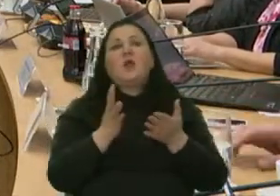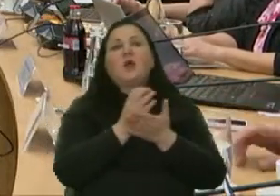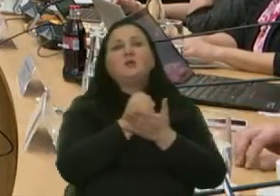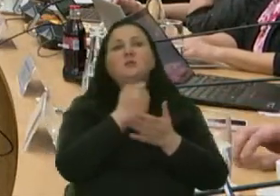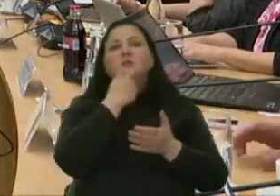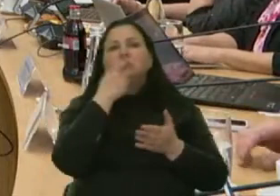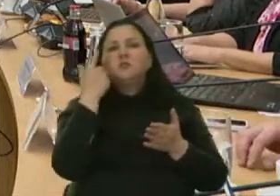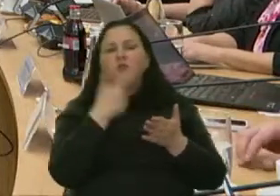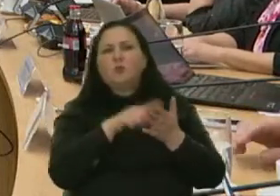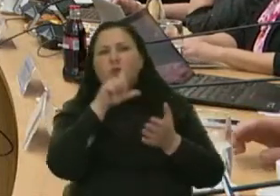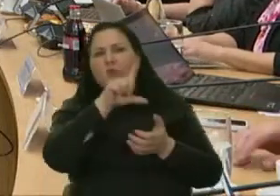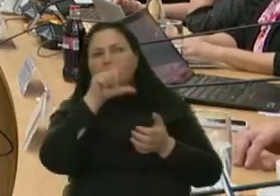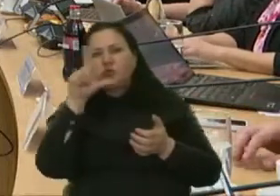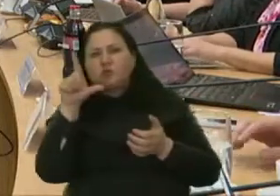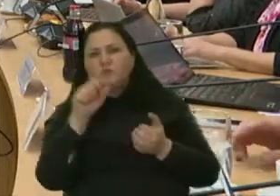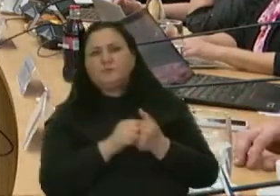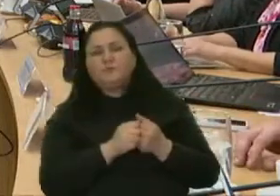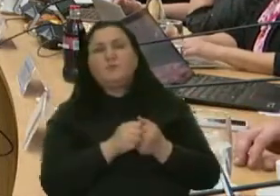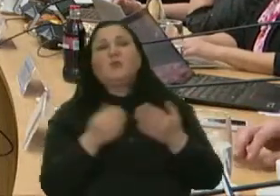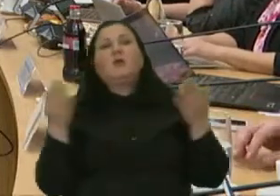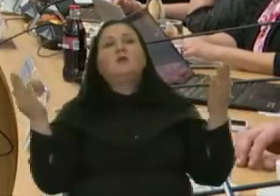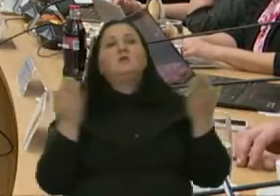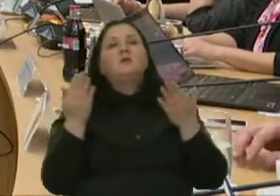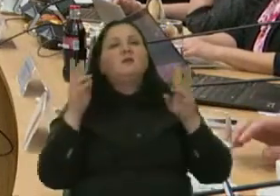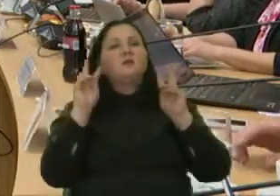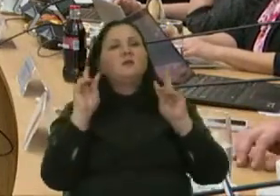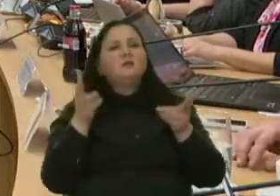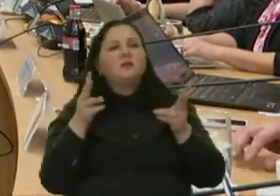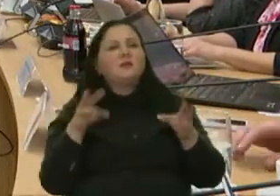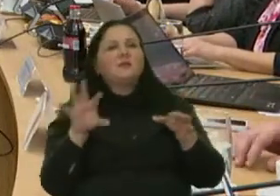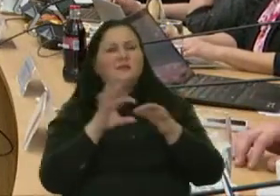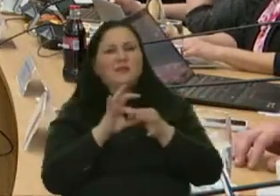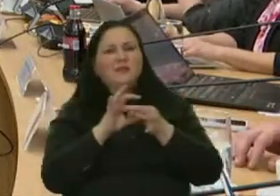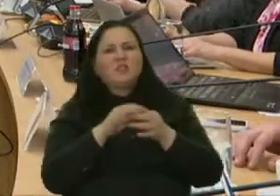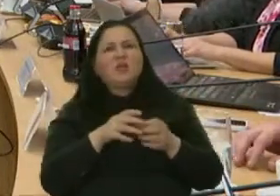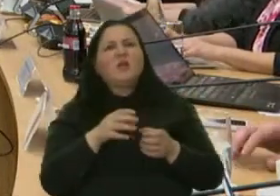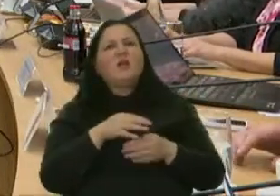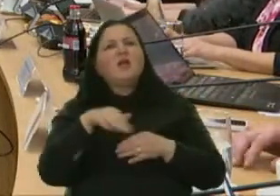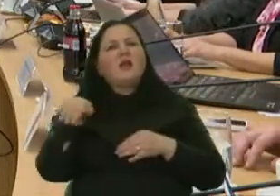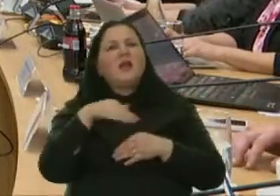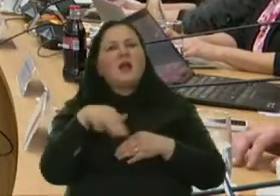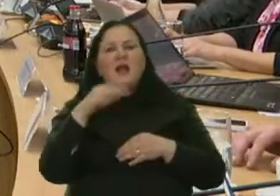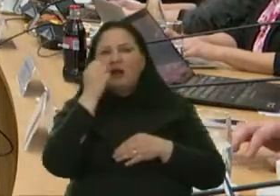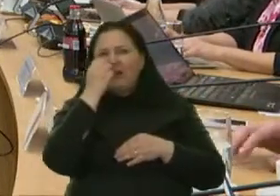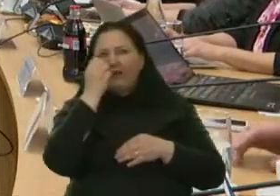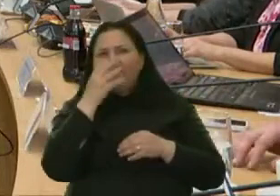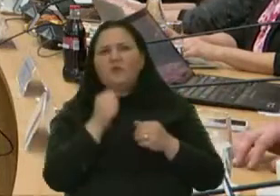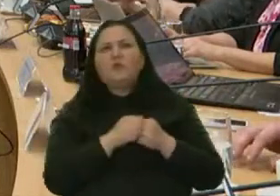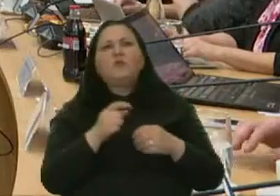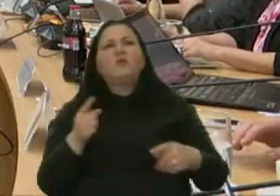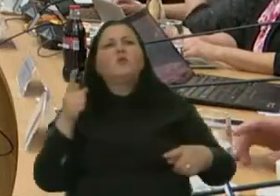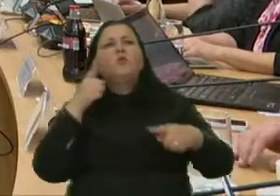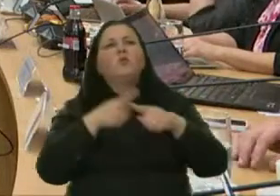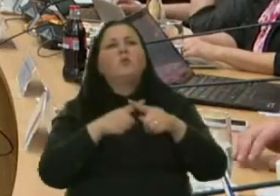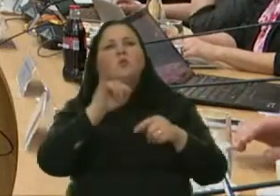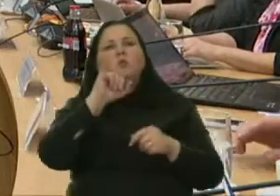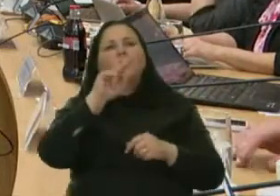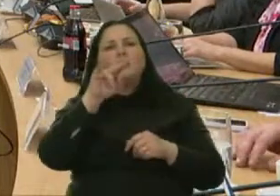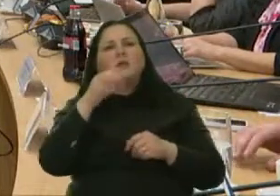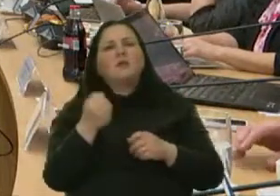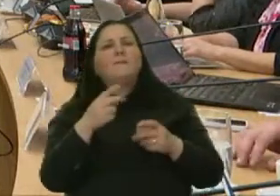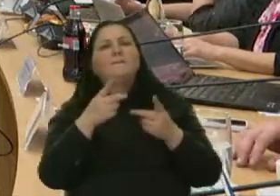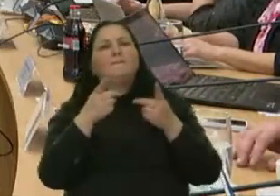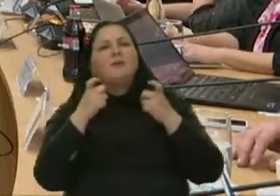în 2022 care ar trebui să lege Calea Florești Deci intrarea dinspre Florești cu ira prin din benzi